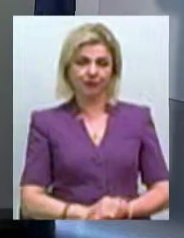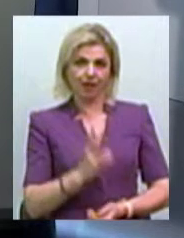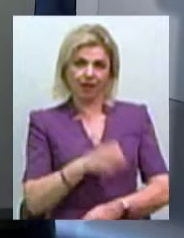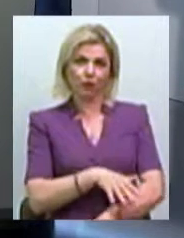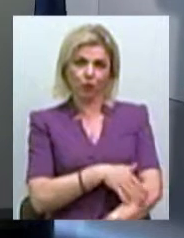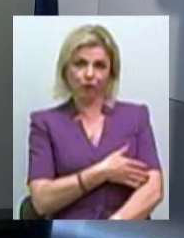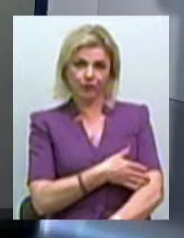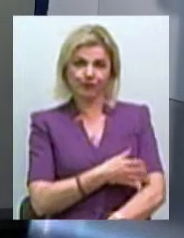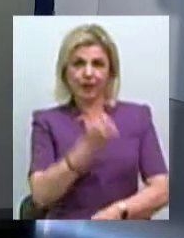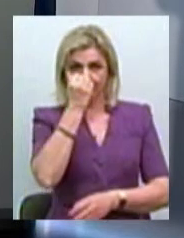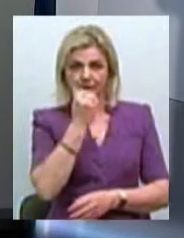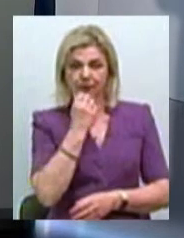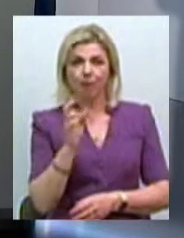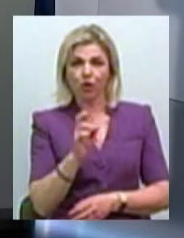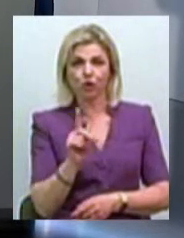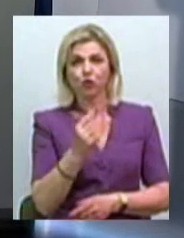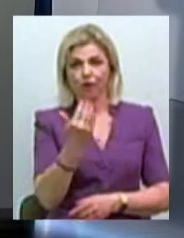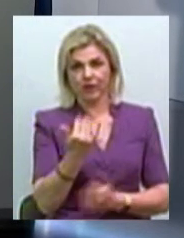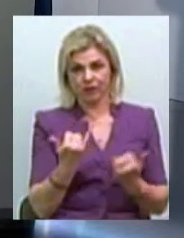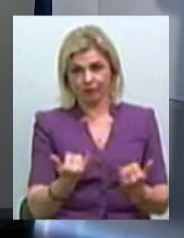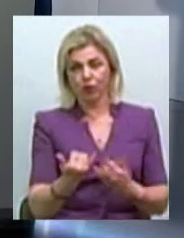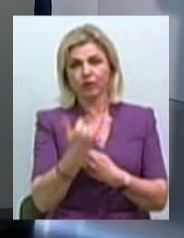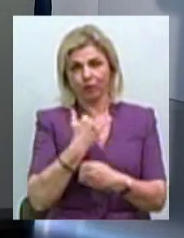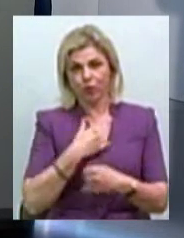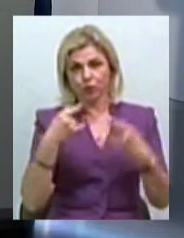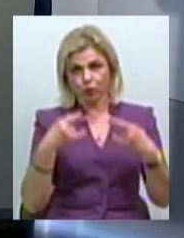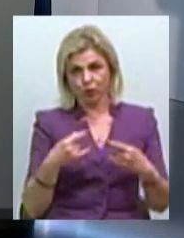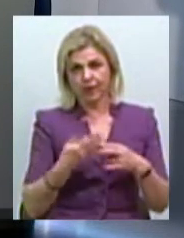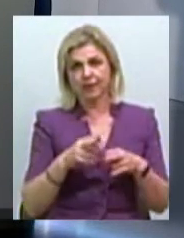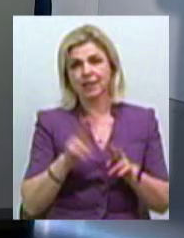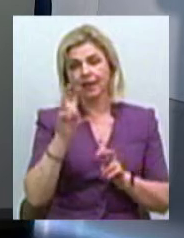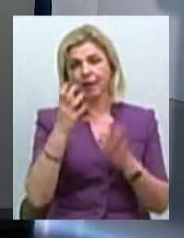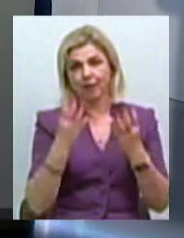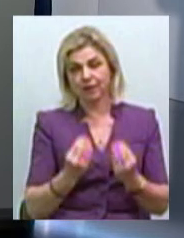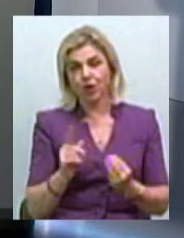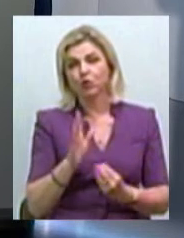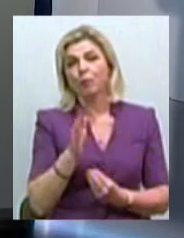Так. Спасибі, Борис, що ви сьогодні були у нас в студії. Це була тема дня.